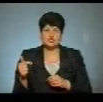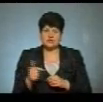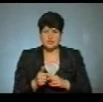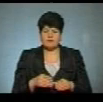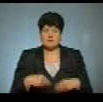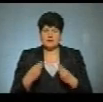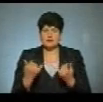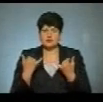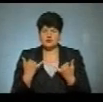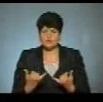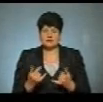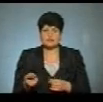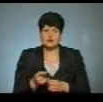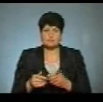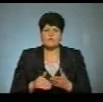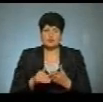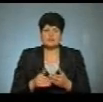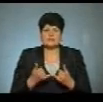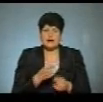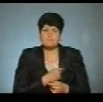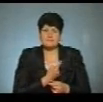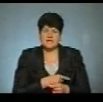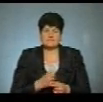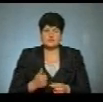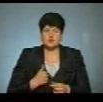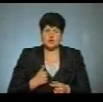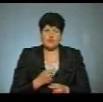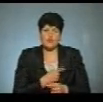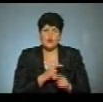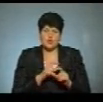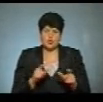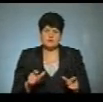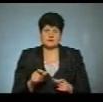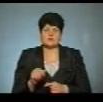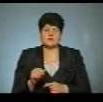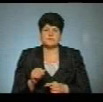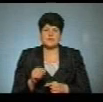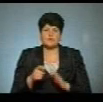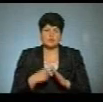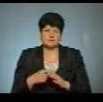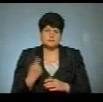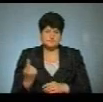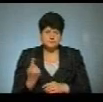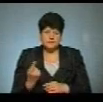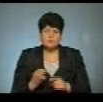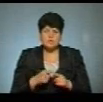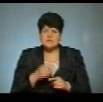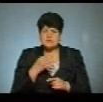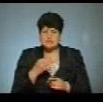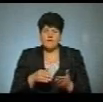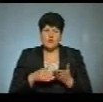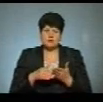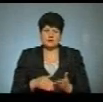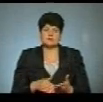3000 гривень передали сьогодні тернопільські волонтери для медиків військового госпіталю часів ЯР на Донеччині. Про це розповіла волонтерка